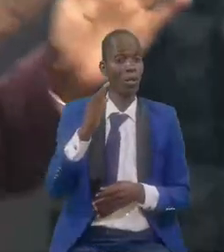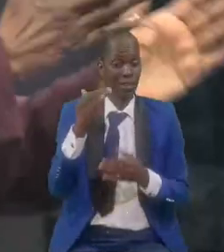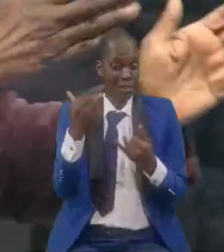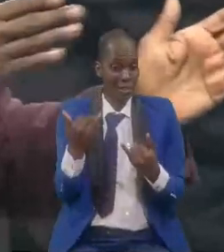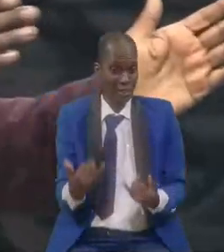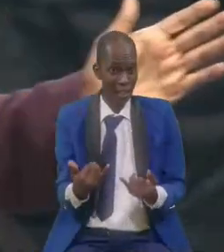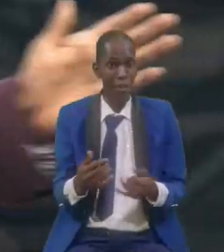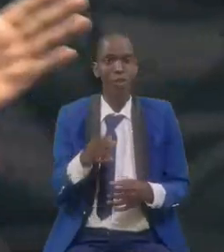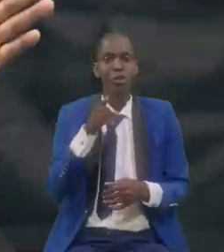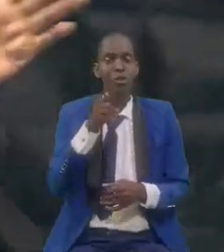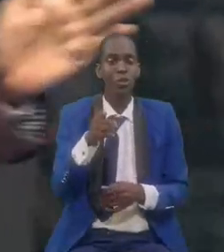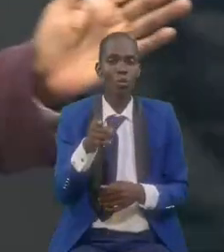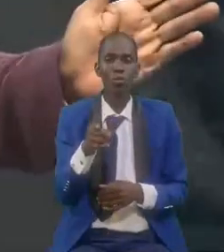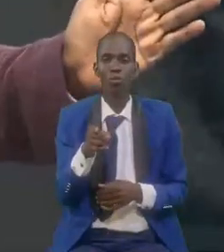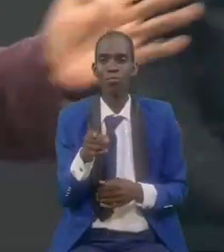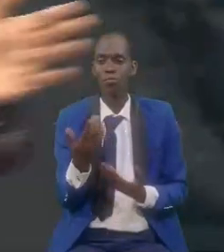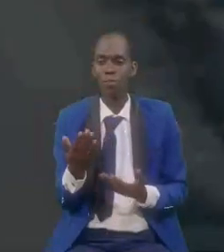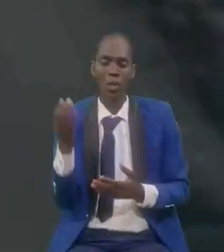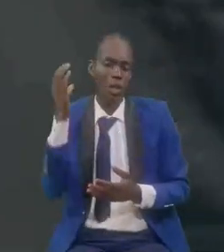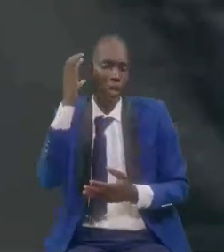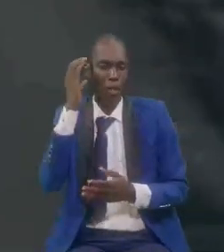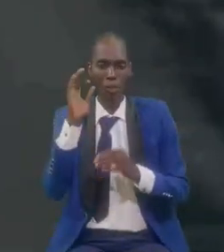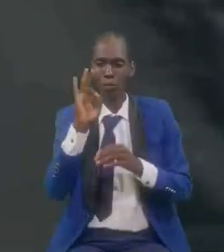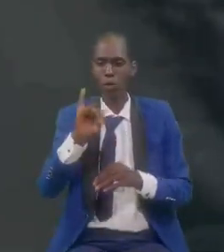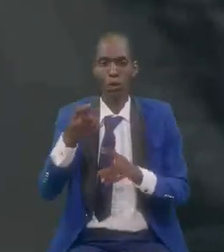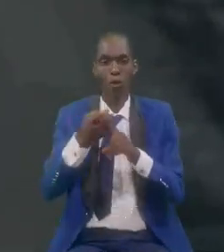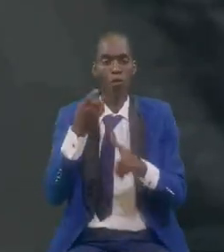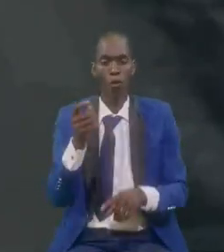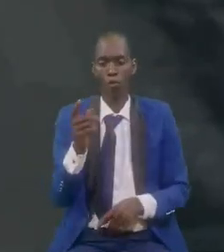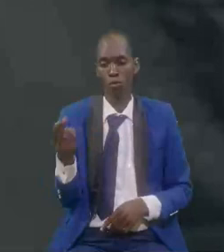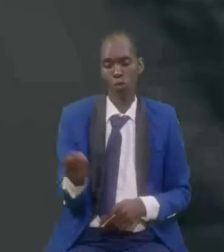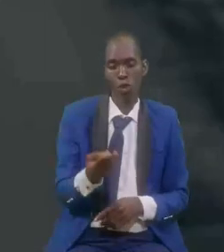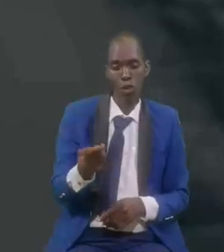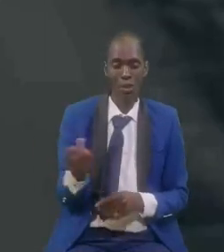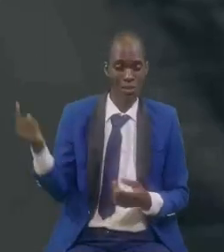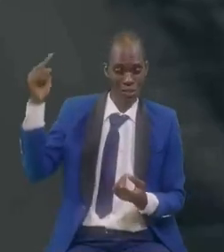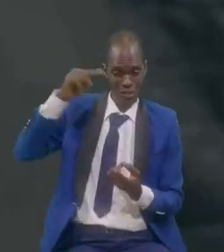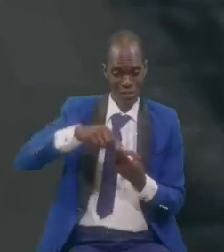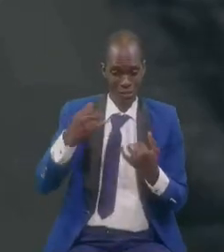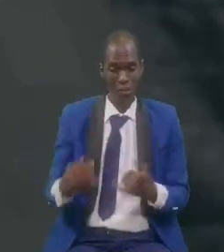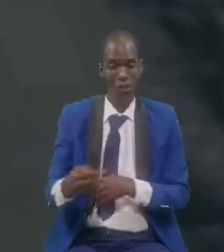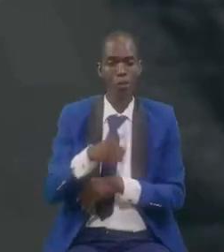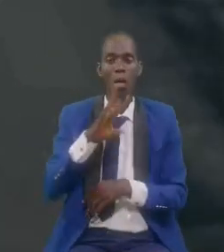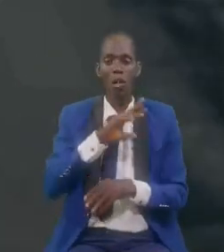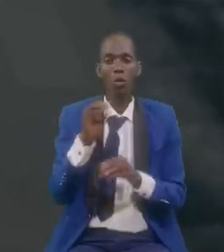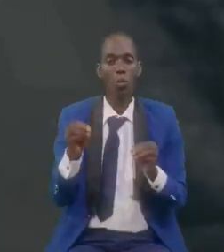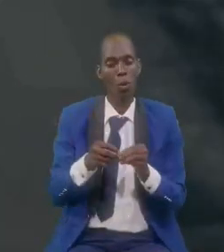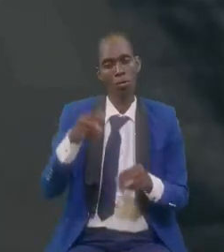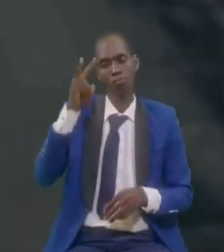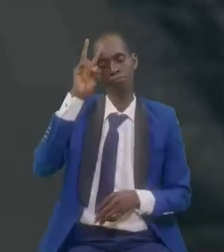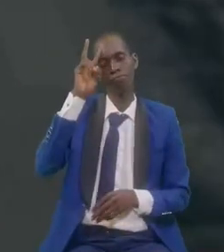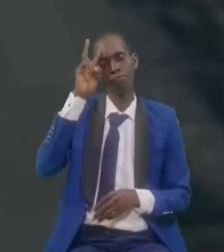maintenant, tu as écouté depuis le jeudi jusqu'à ce jour. Tu n'es plus ignorant. Tu